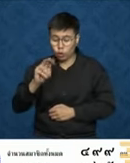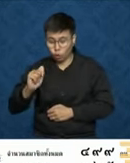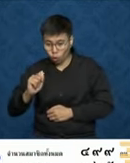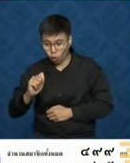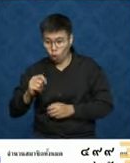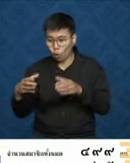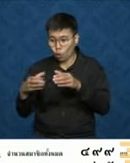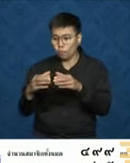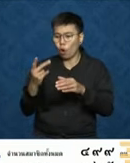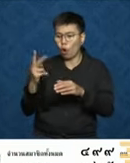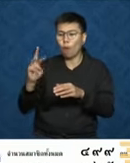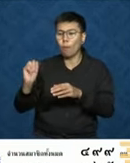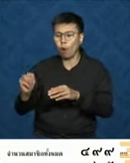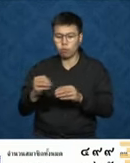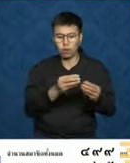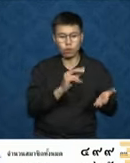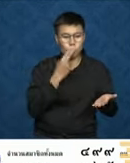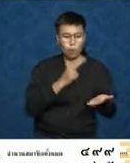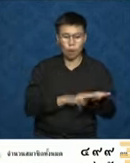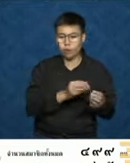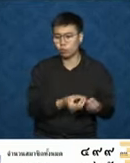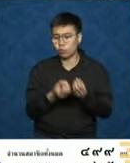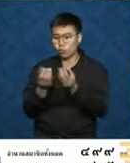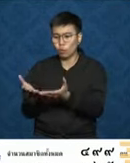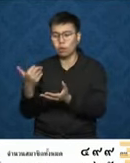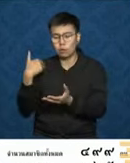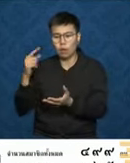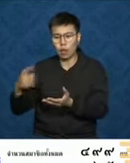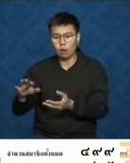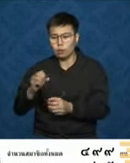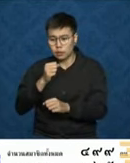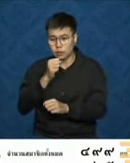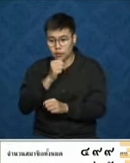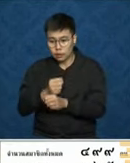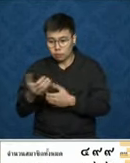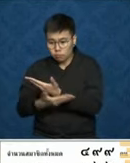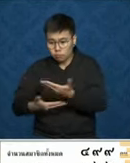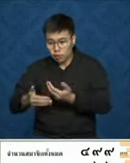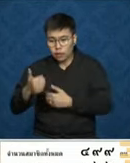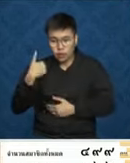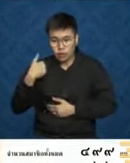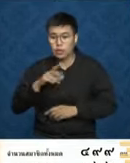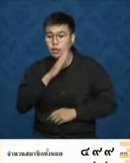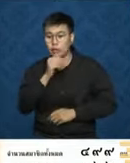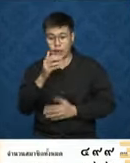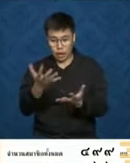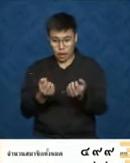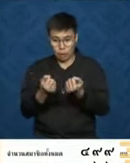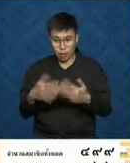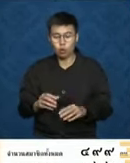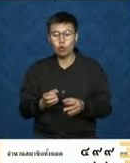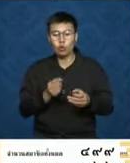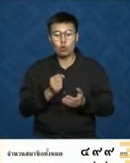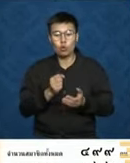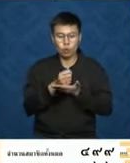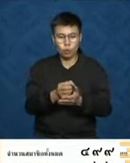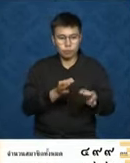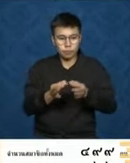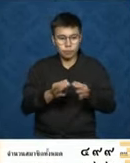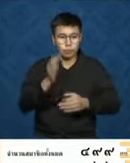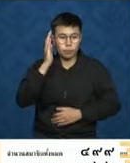ไหนโปรดชี้แจงให้กับผู้นำท้องถิ่นของจังหวัดแม่องศรด้วยครับขอบคุณมากครับท่านประธานขอบคุณครับเชิญท่านฉลาด